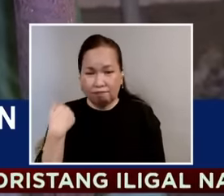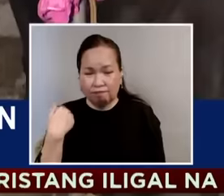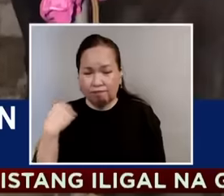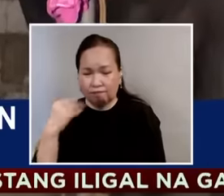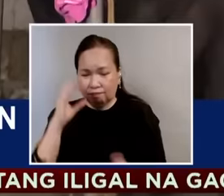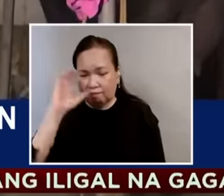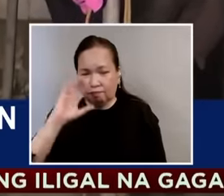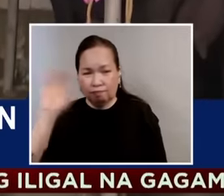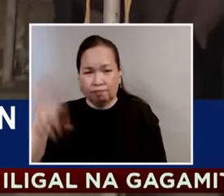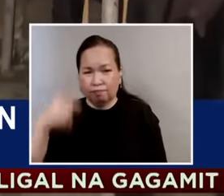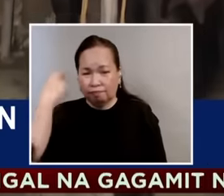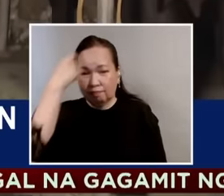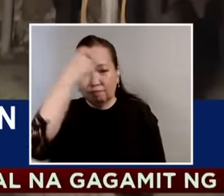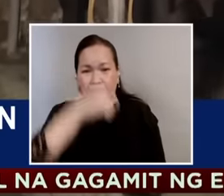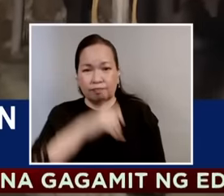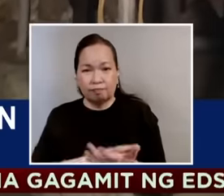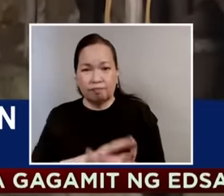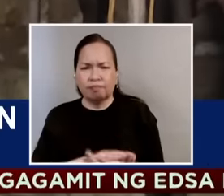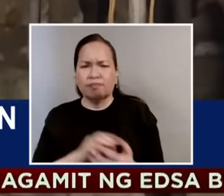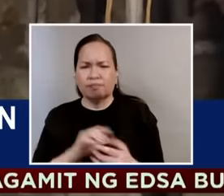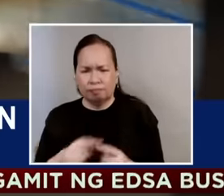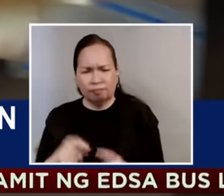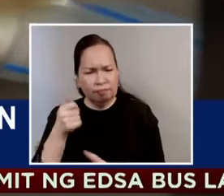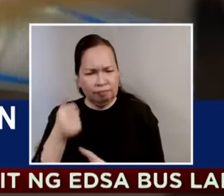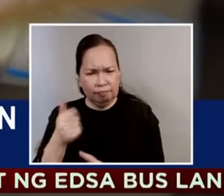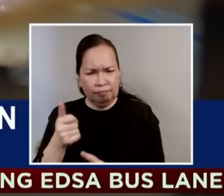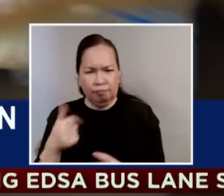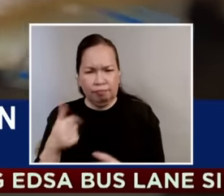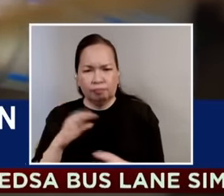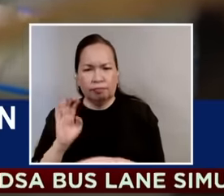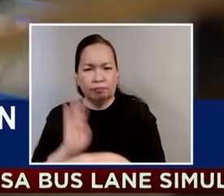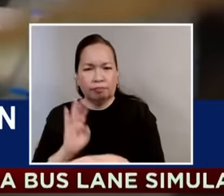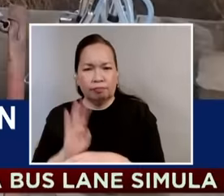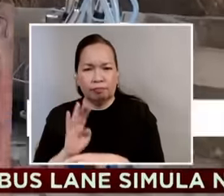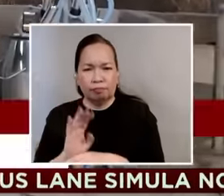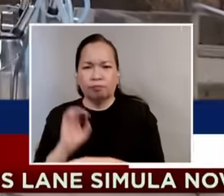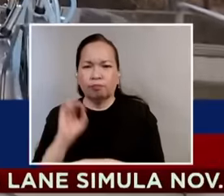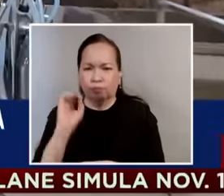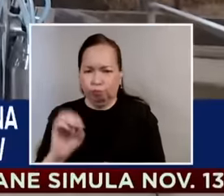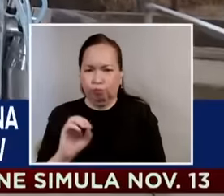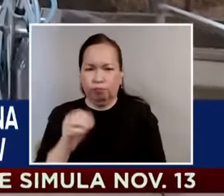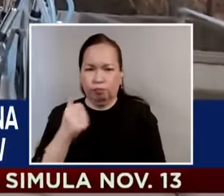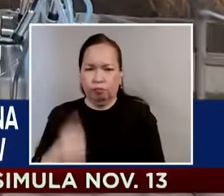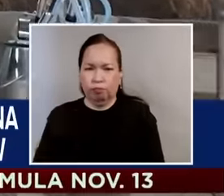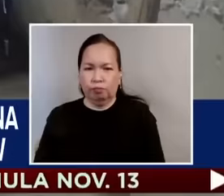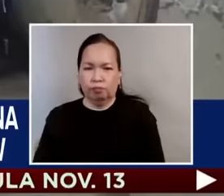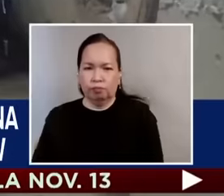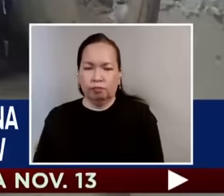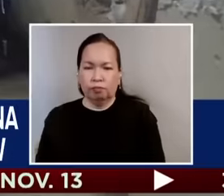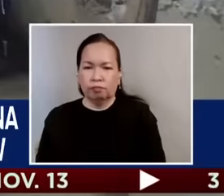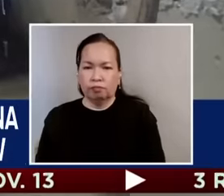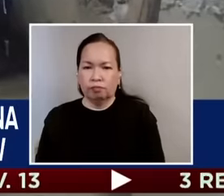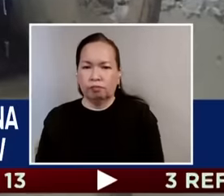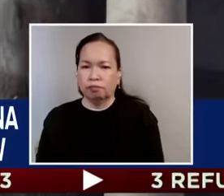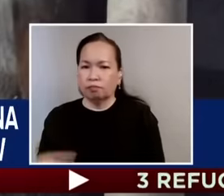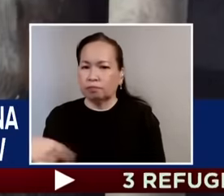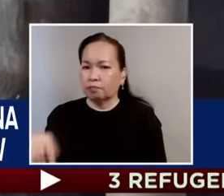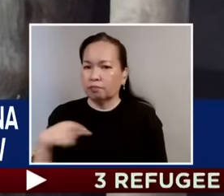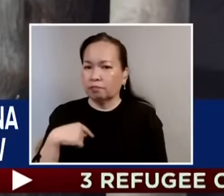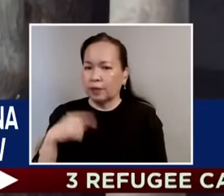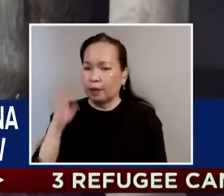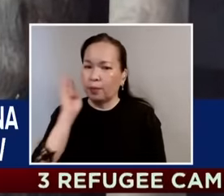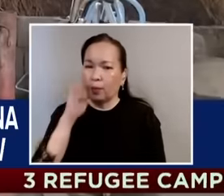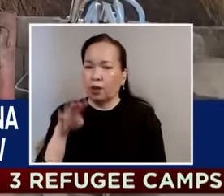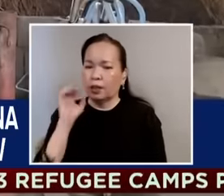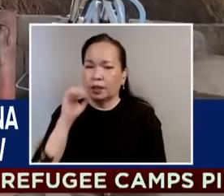hadlang para makapagsimula siya ng sariling dairy farm. Ilan kayo magkakapatid? Apat po. Ako po yung panganay. Mahirap lang